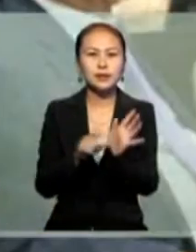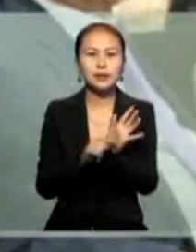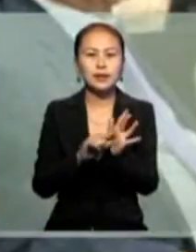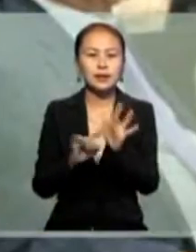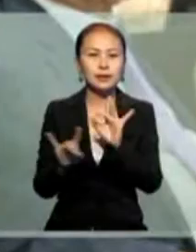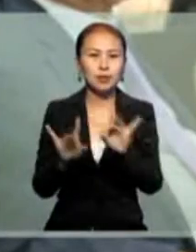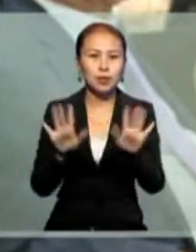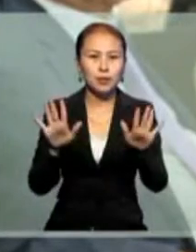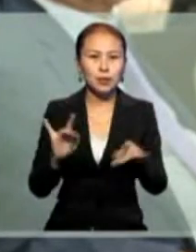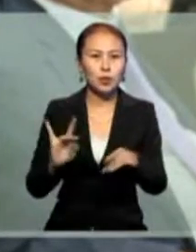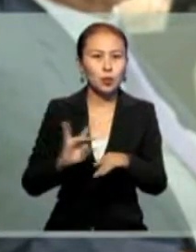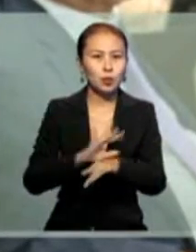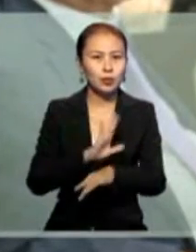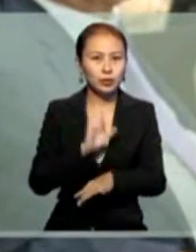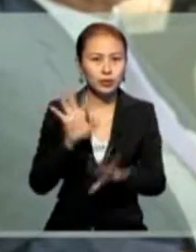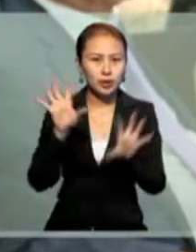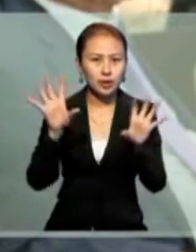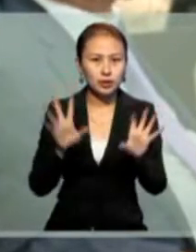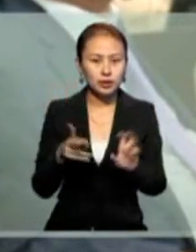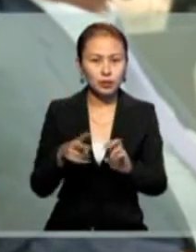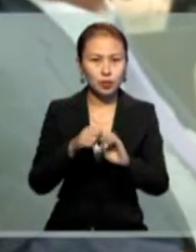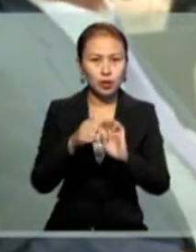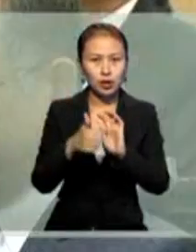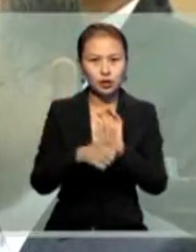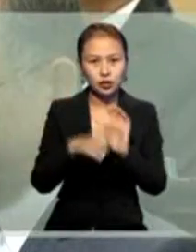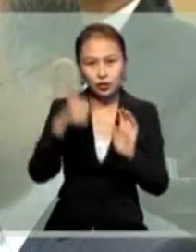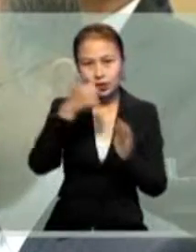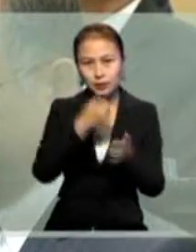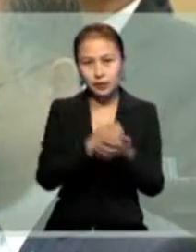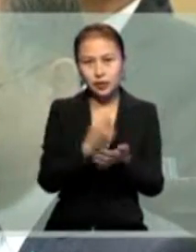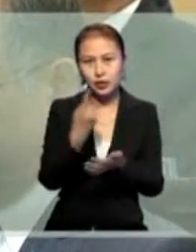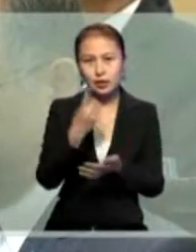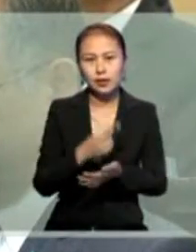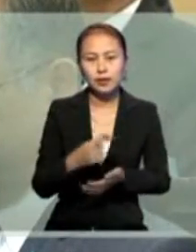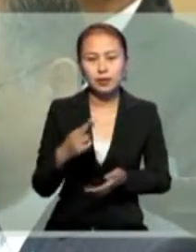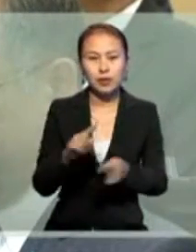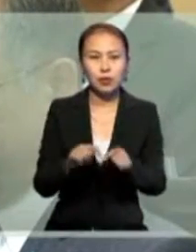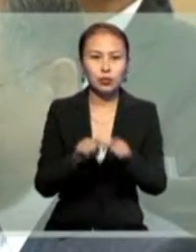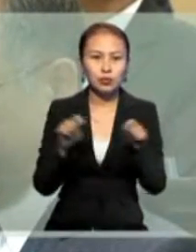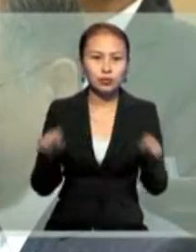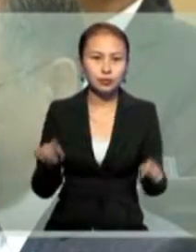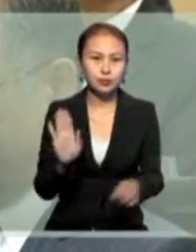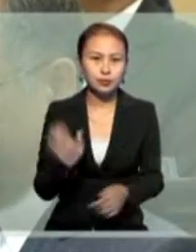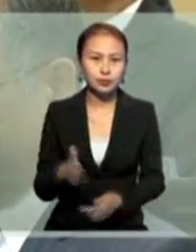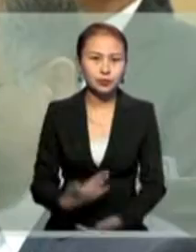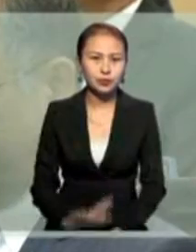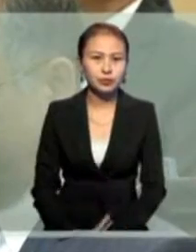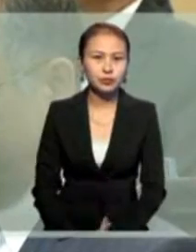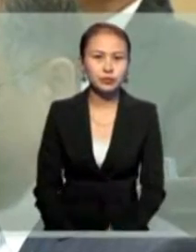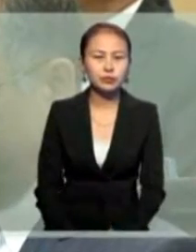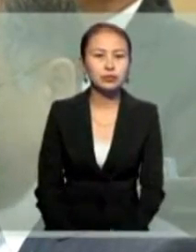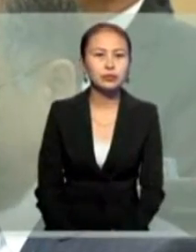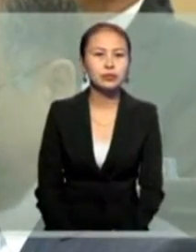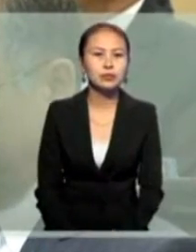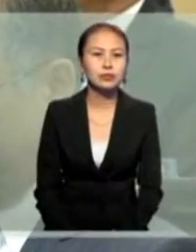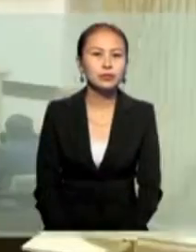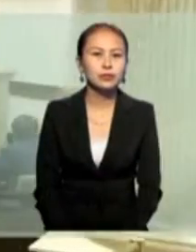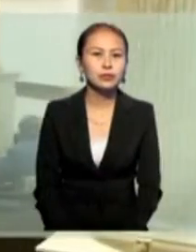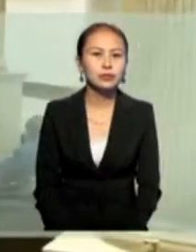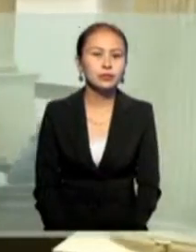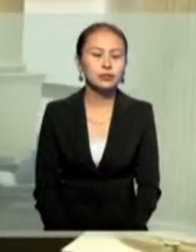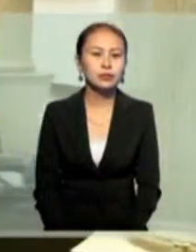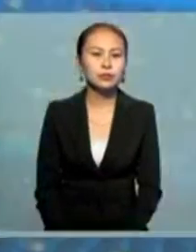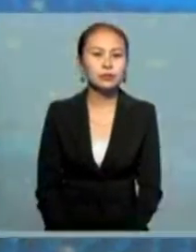жарналары алып тасталады. Конституциялық заң 2016 жылғы 1 қаңтардан бастап қолданысқа енгізіледі.